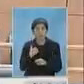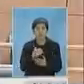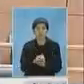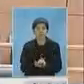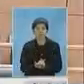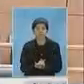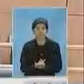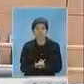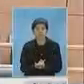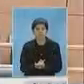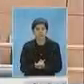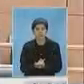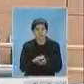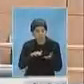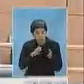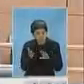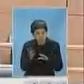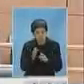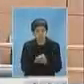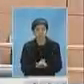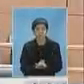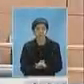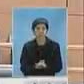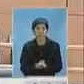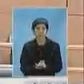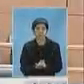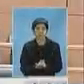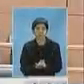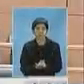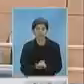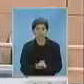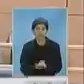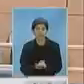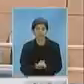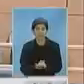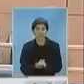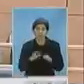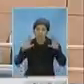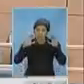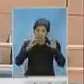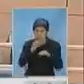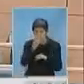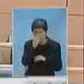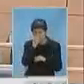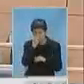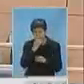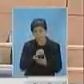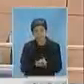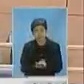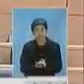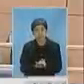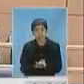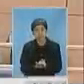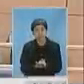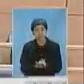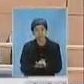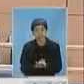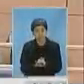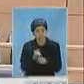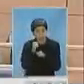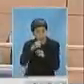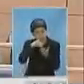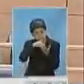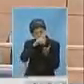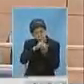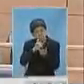ประายุบจริงฮะรัฐบาลนายสมัครสุนทรเวชถูกชุมนุมขับ